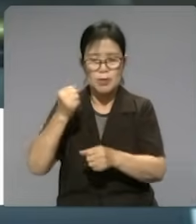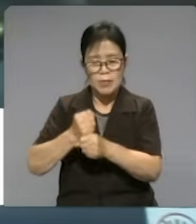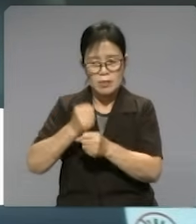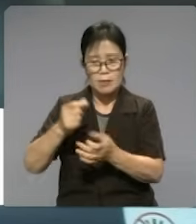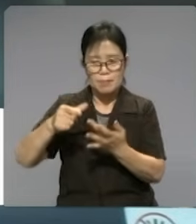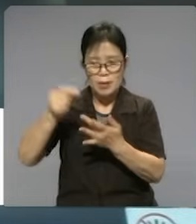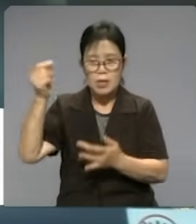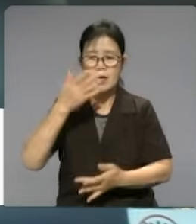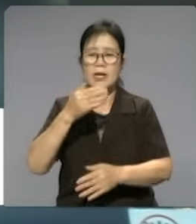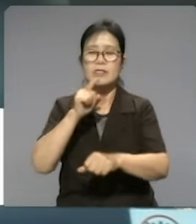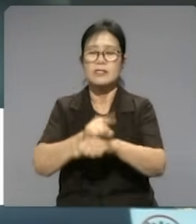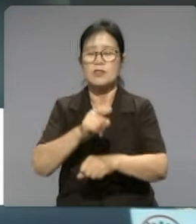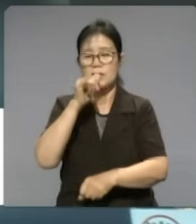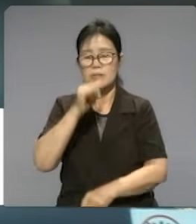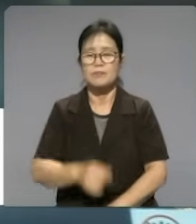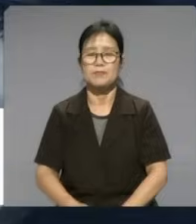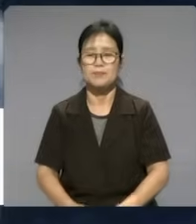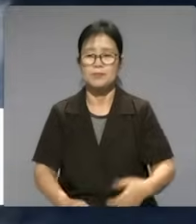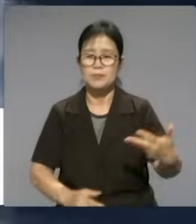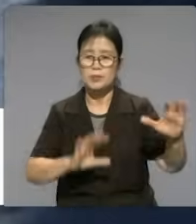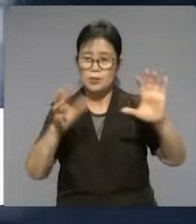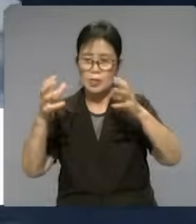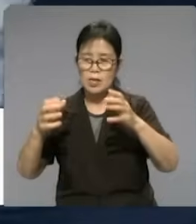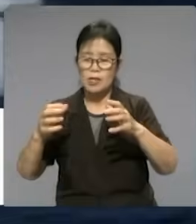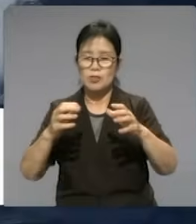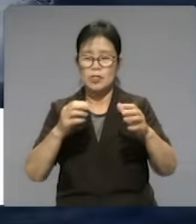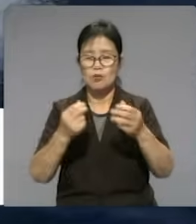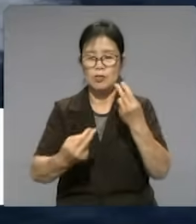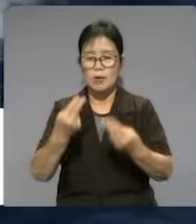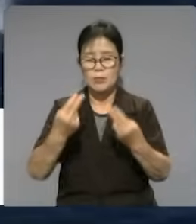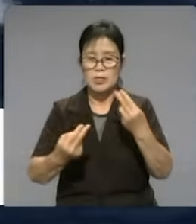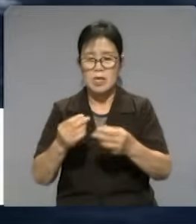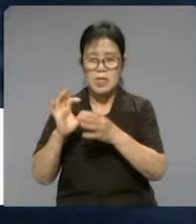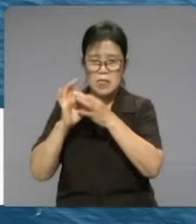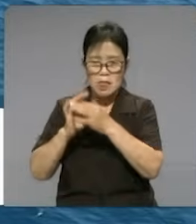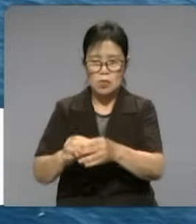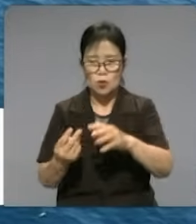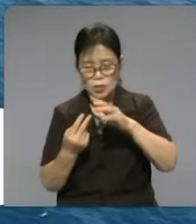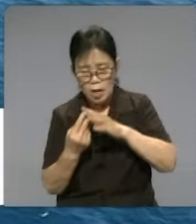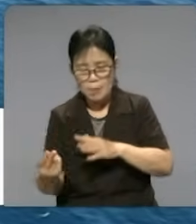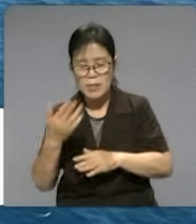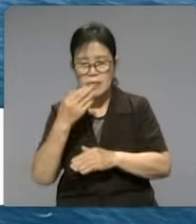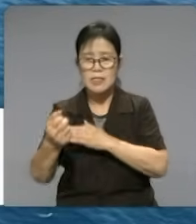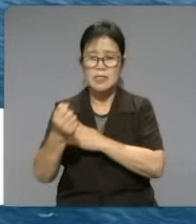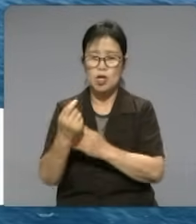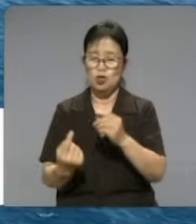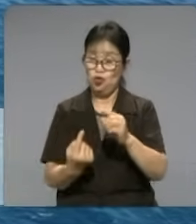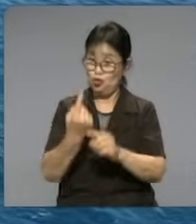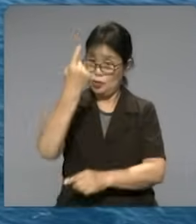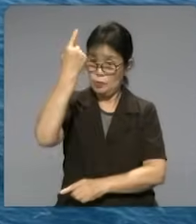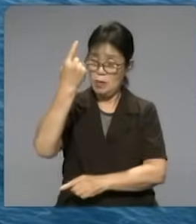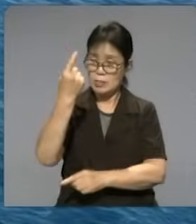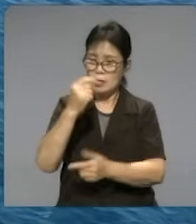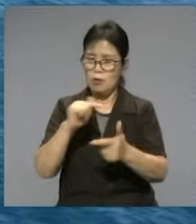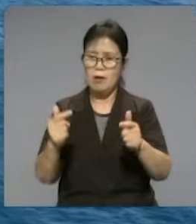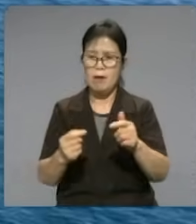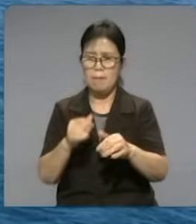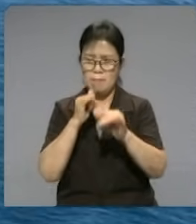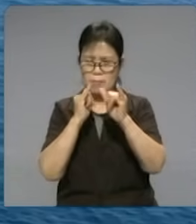큽니다. 8개 경쟁국에 비해 지속 잠항 능력과 수직 발사관 등에서 우위를 보이기